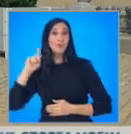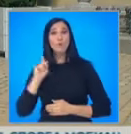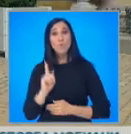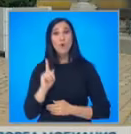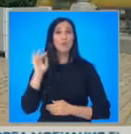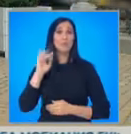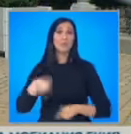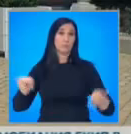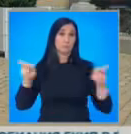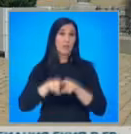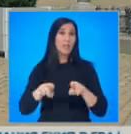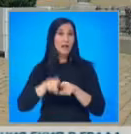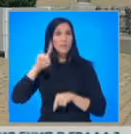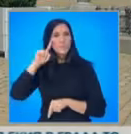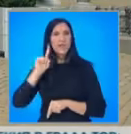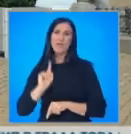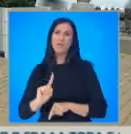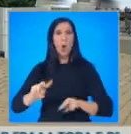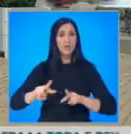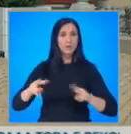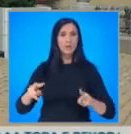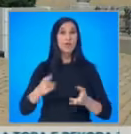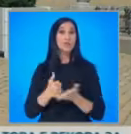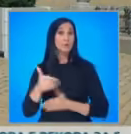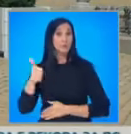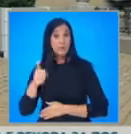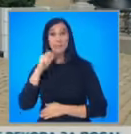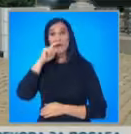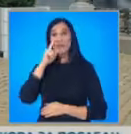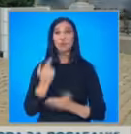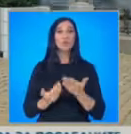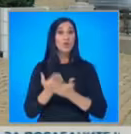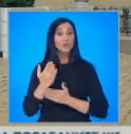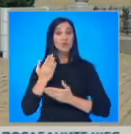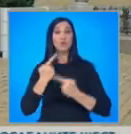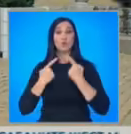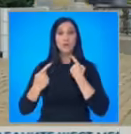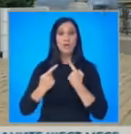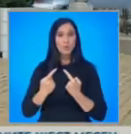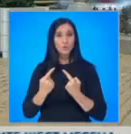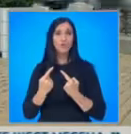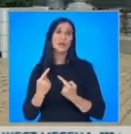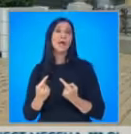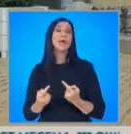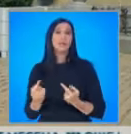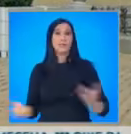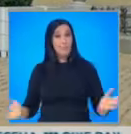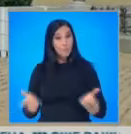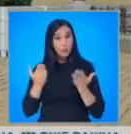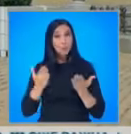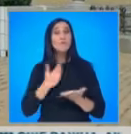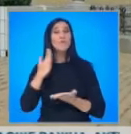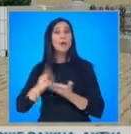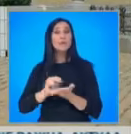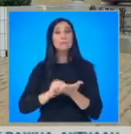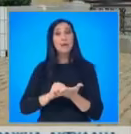бъдат единодушни, но и различия. Според БСП важното е, че началото на разговорите е сложено, но в крайна сметка дали